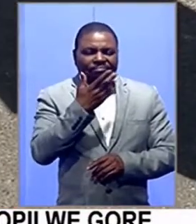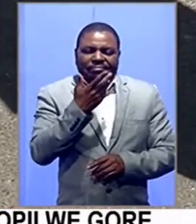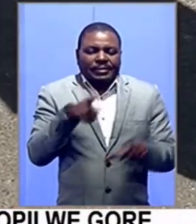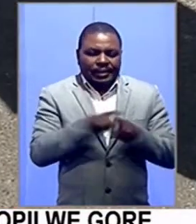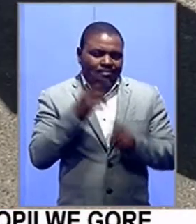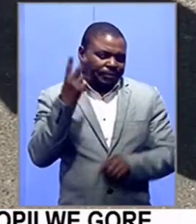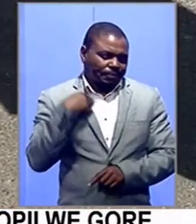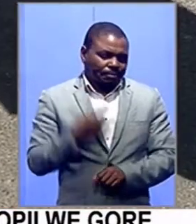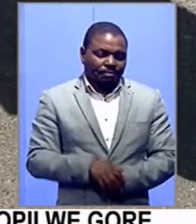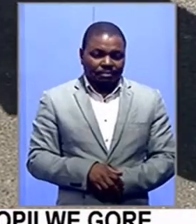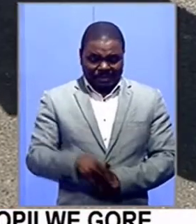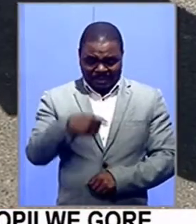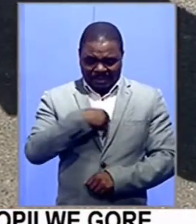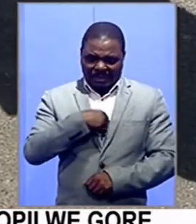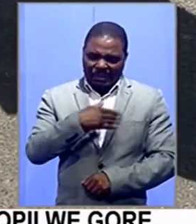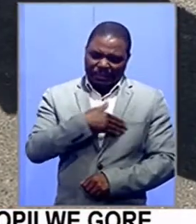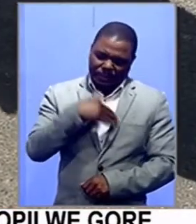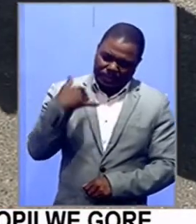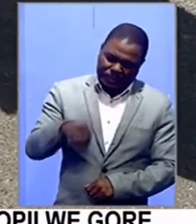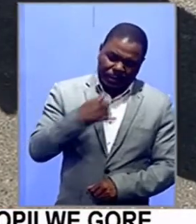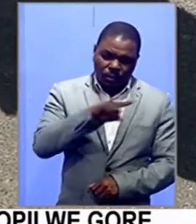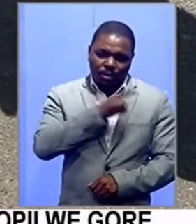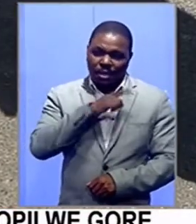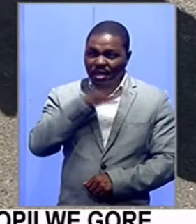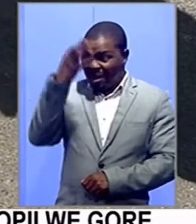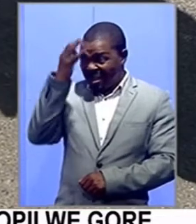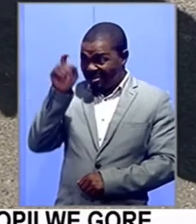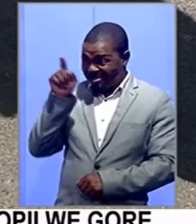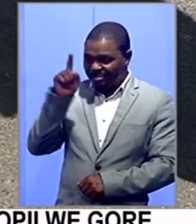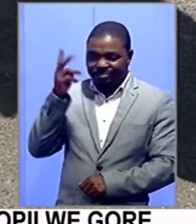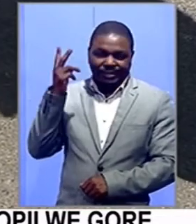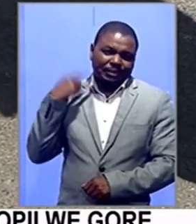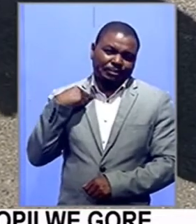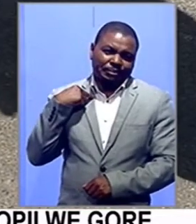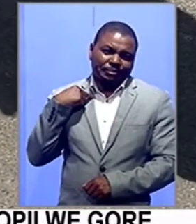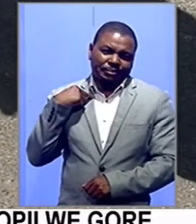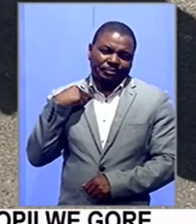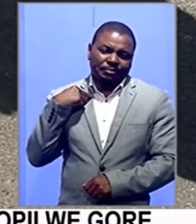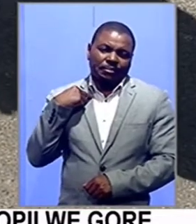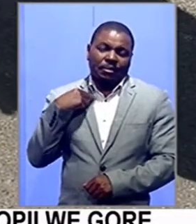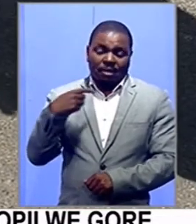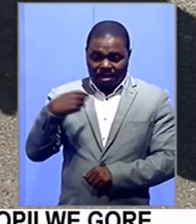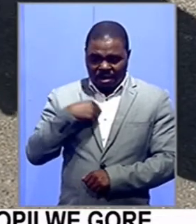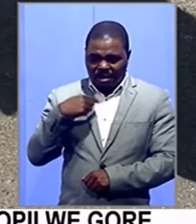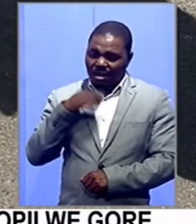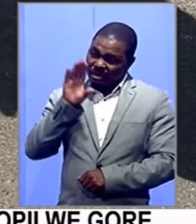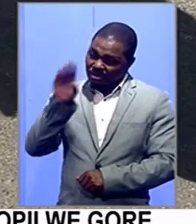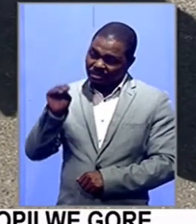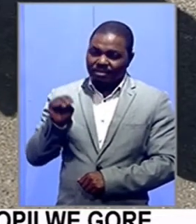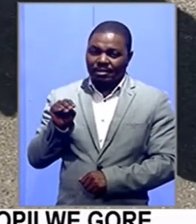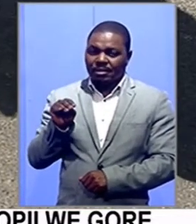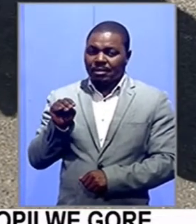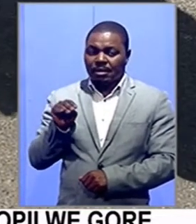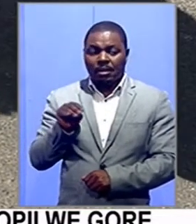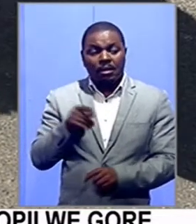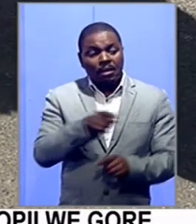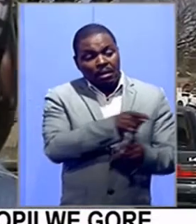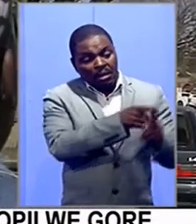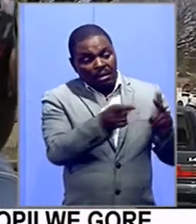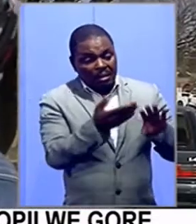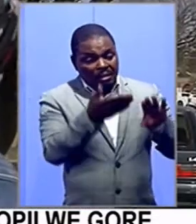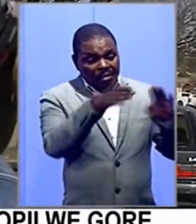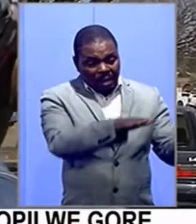botlhoko cause of se ke se bonang state sa re feila and putswa ka ke gore a mewa ya bana ba le itlo robala pila